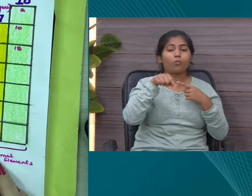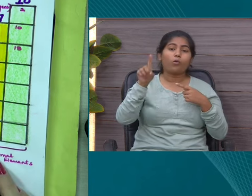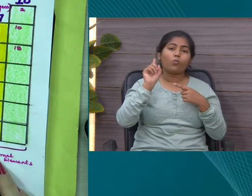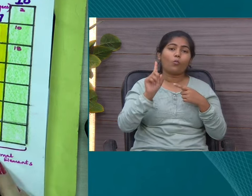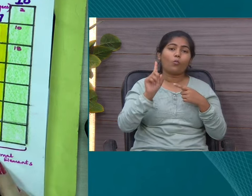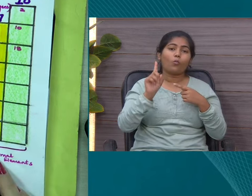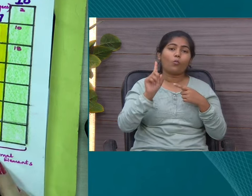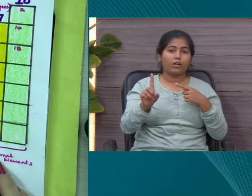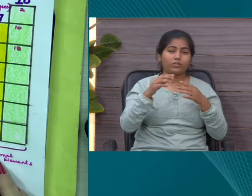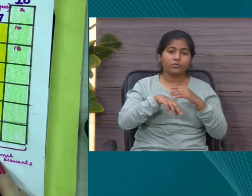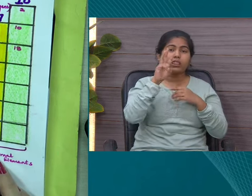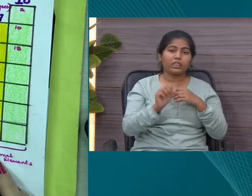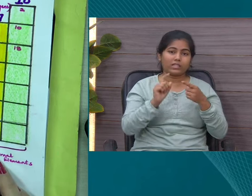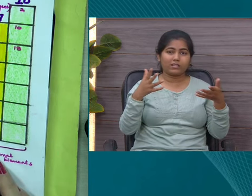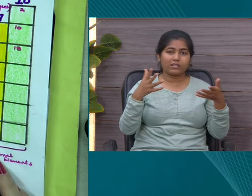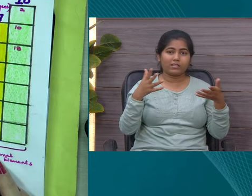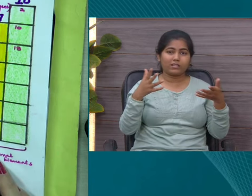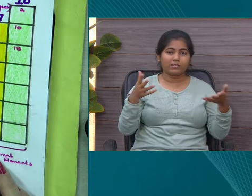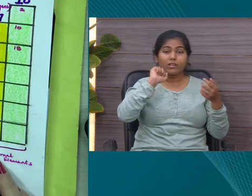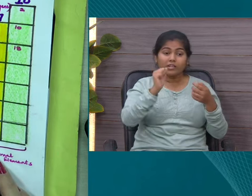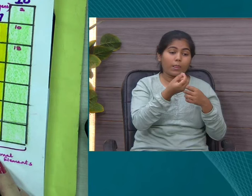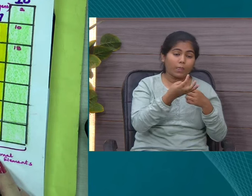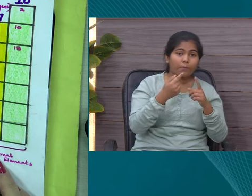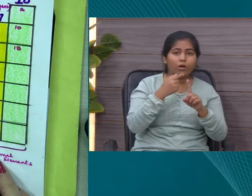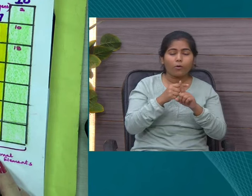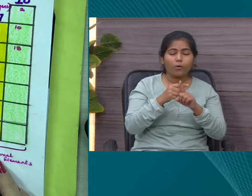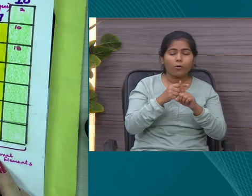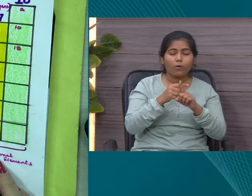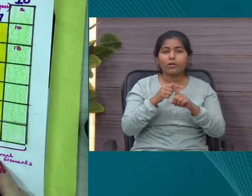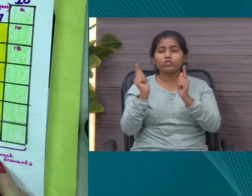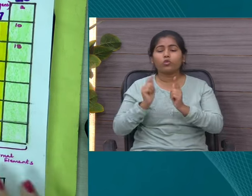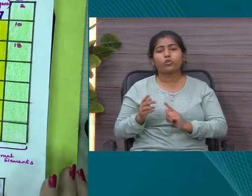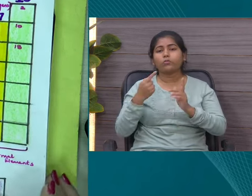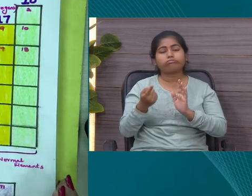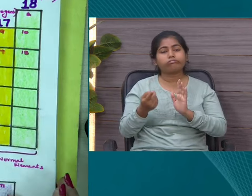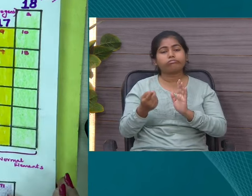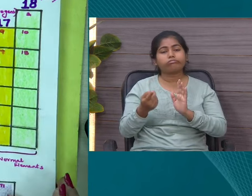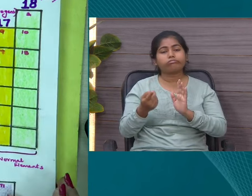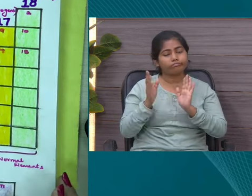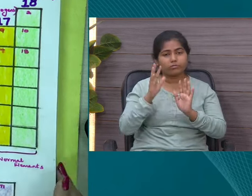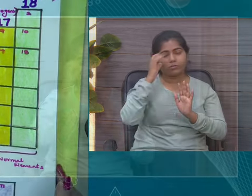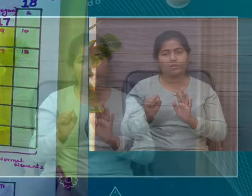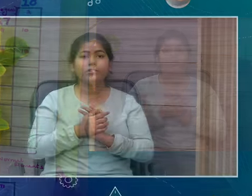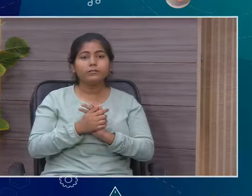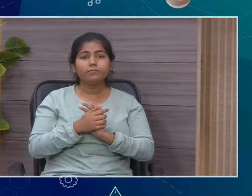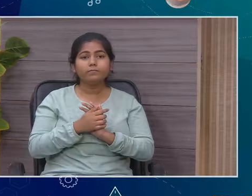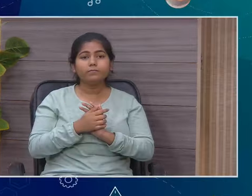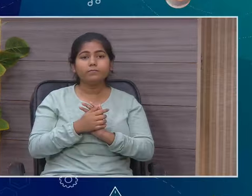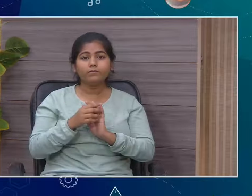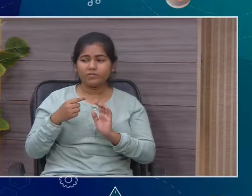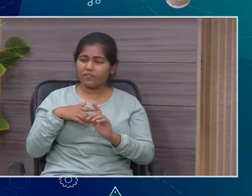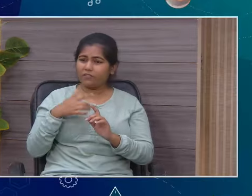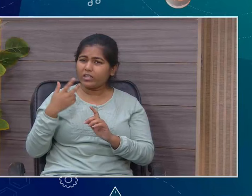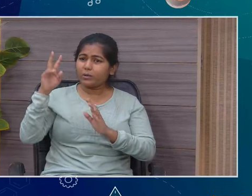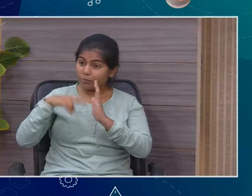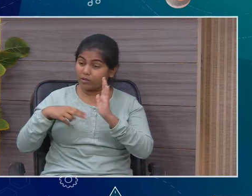होगा, 20 एलिमेंट विद देयर एटॉमिक नंबर एंड सिंबल्स हमने याद किए हुए हैं। इसको पढ़ने के साथ साथ समझ लेना मेरे